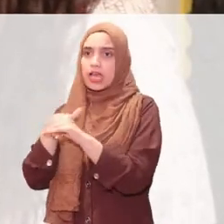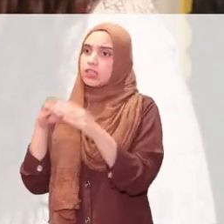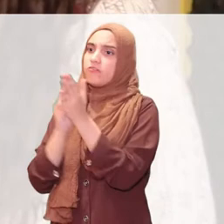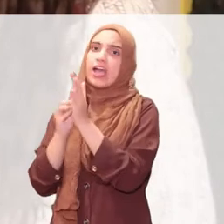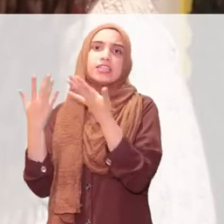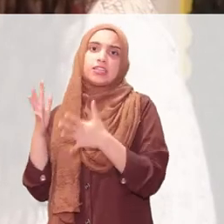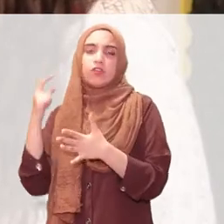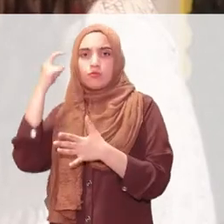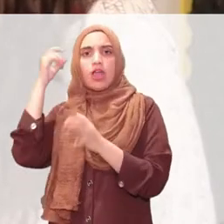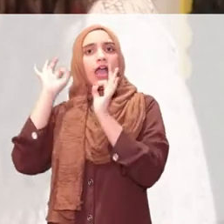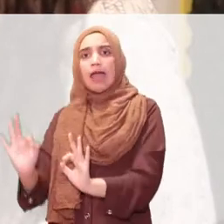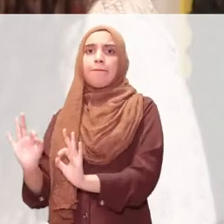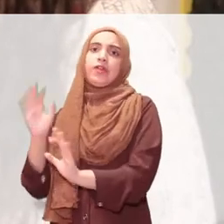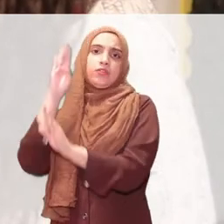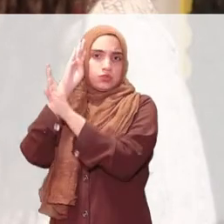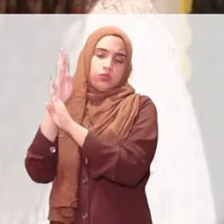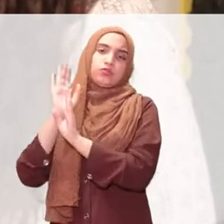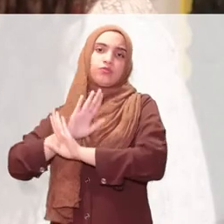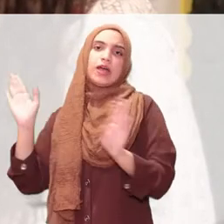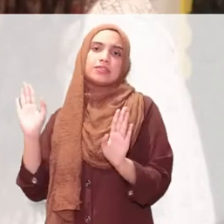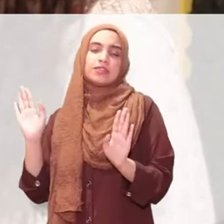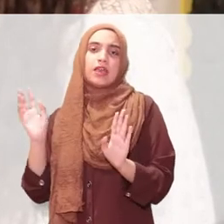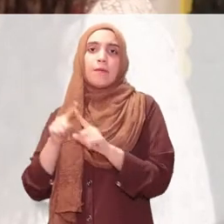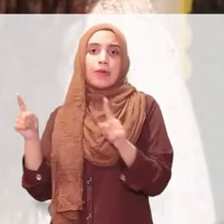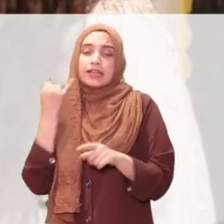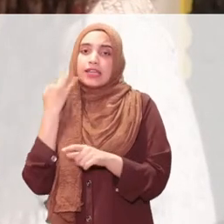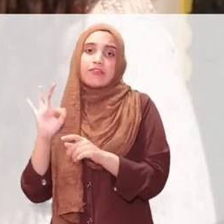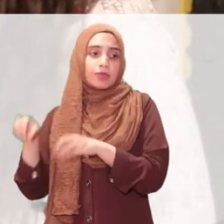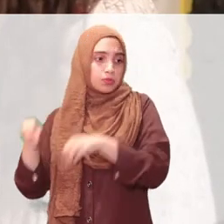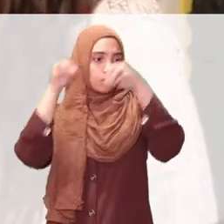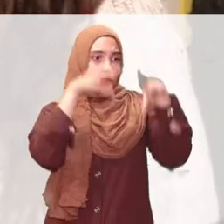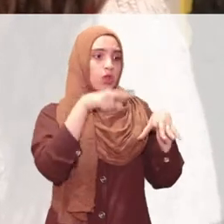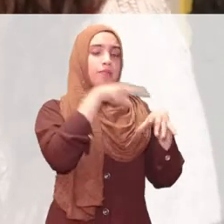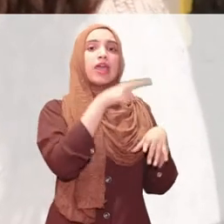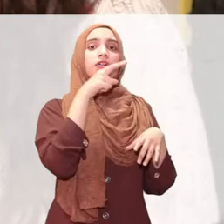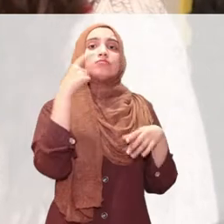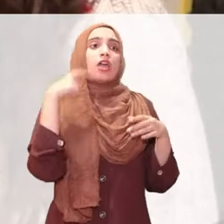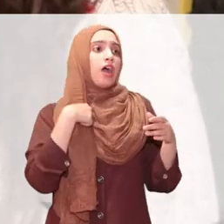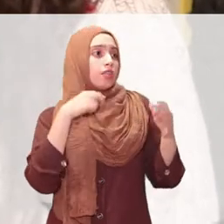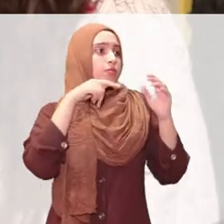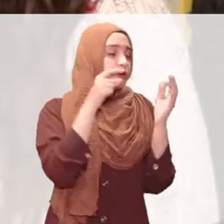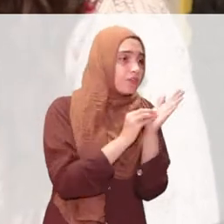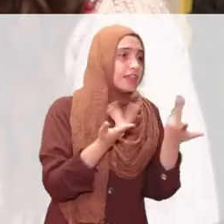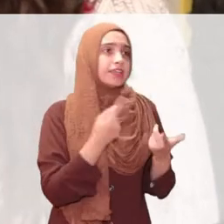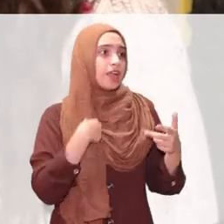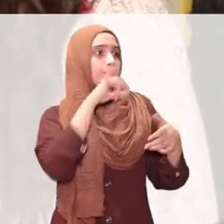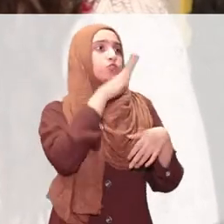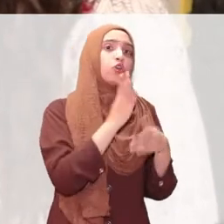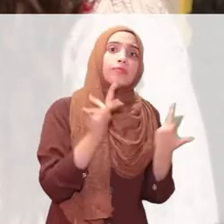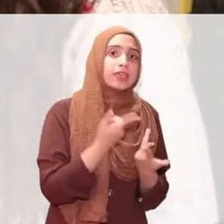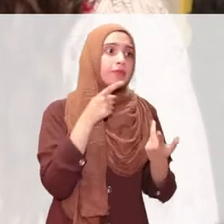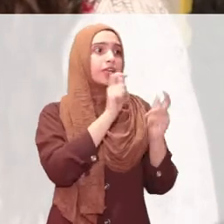वहां पर चले गए वहां मेरे को नहीं पता कहां मिलेगा कि नहीं मिलेगा तो आप क्या करेंगे इशारा कुछ छोड़कर हर कोई